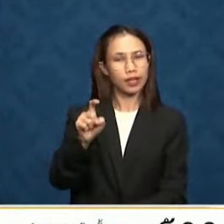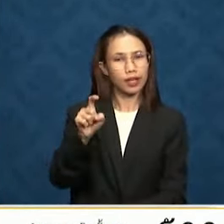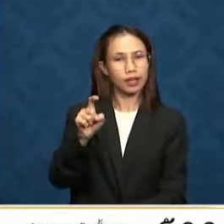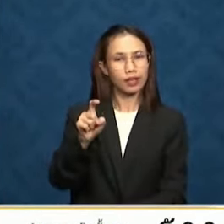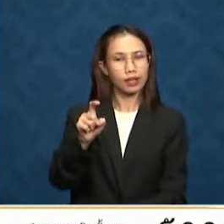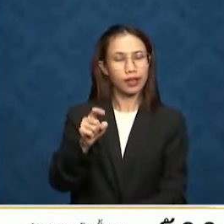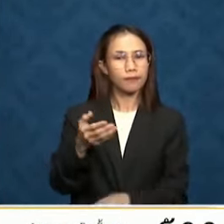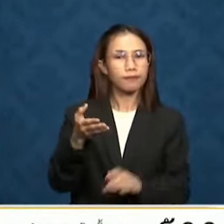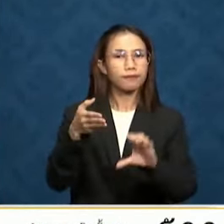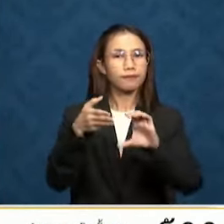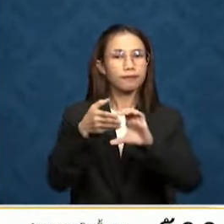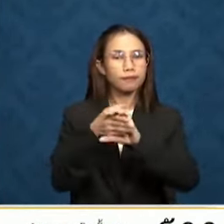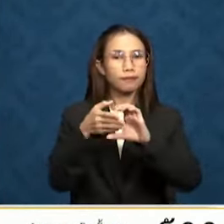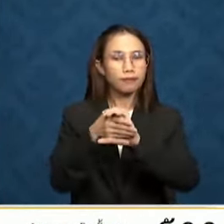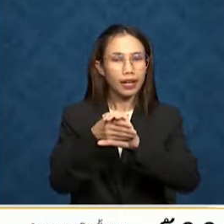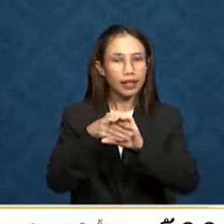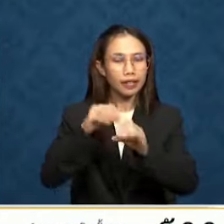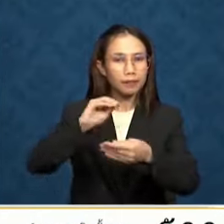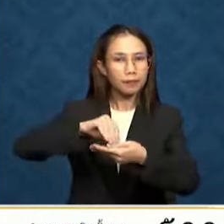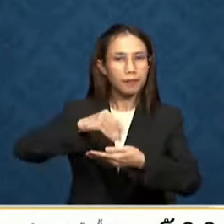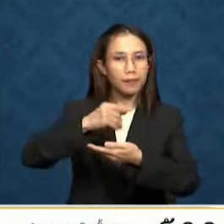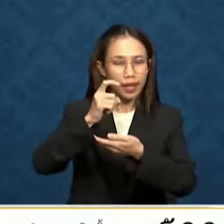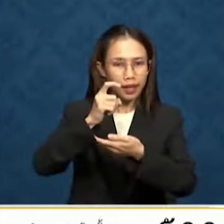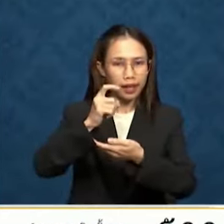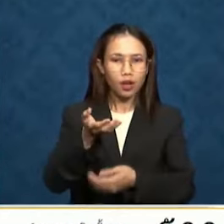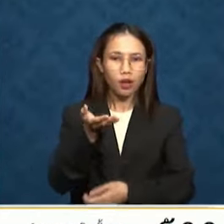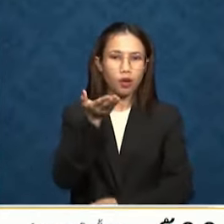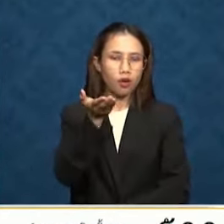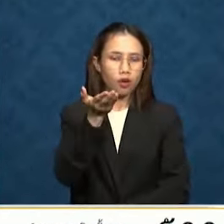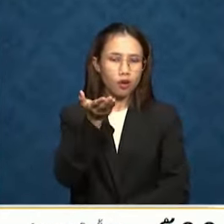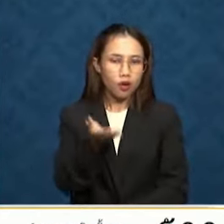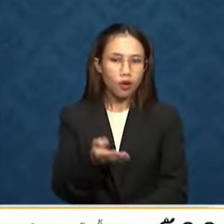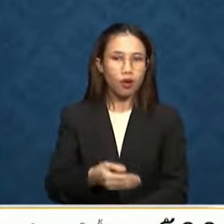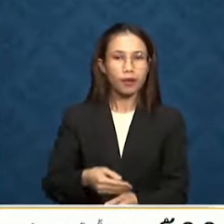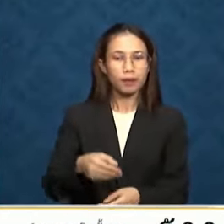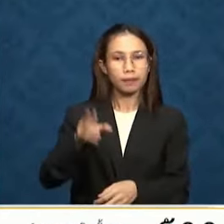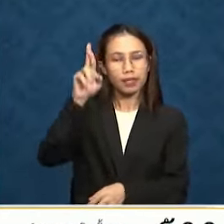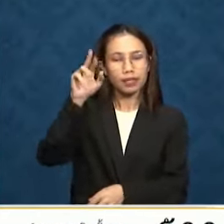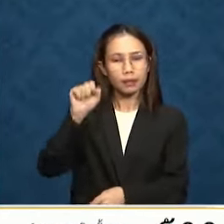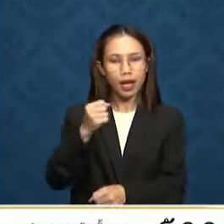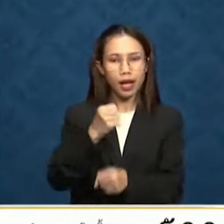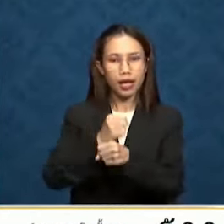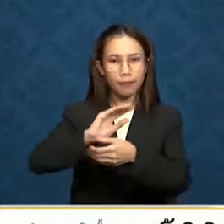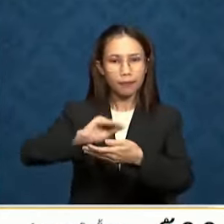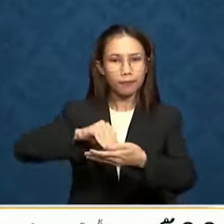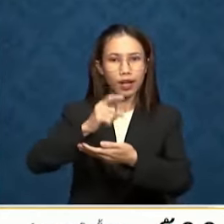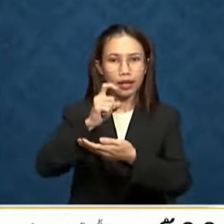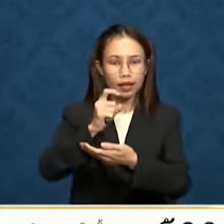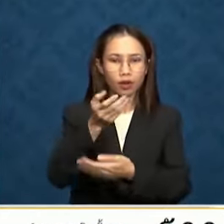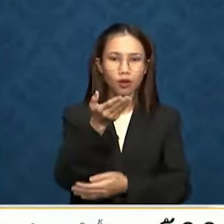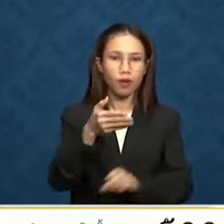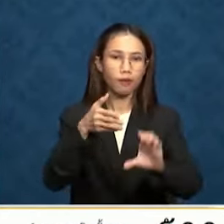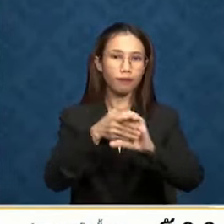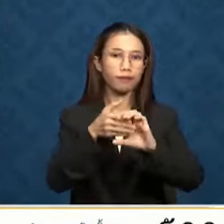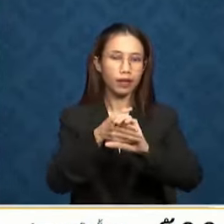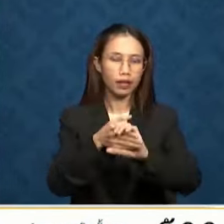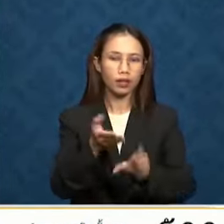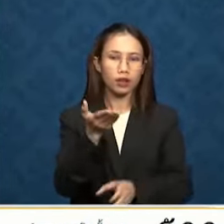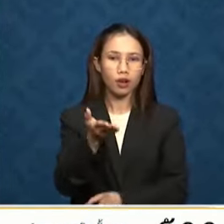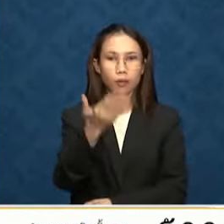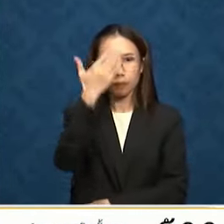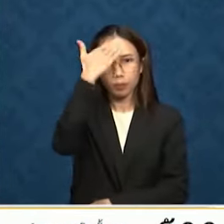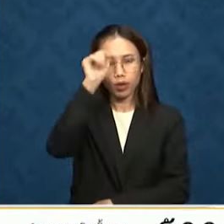Excelค่ะสภาเนี่ยขอสำนักงบมาไม่รู้กี่ปีค่ะว่าทำไฟล์ Excelให้หน่อยนะคะเพื่อที่จะให้